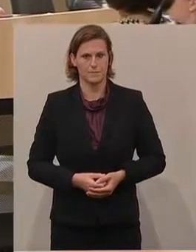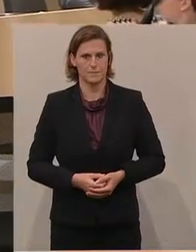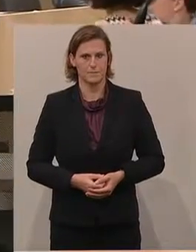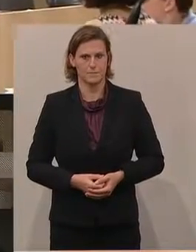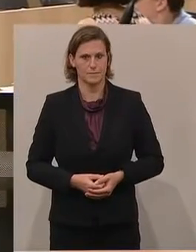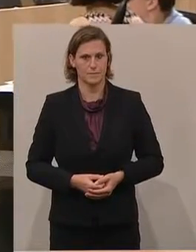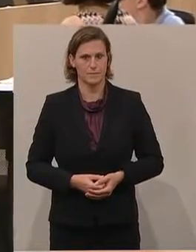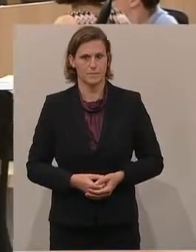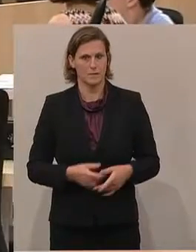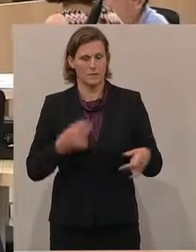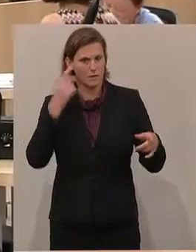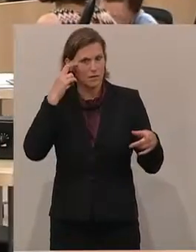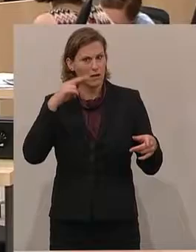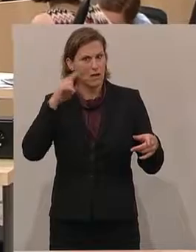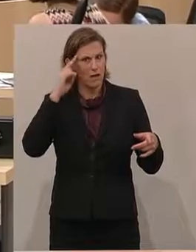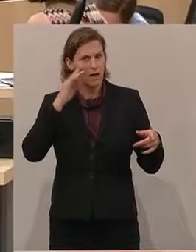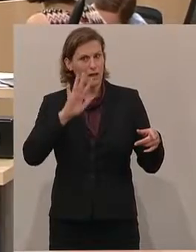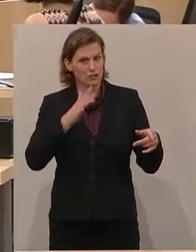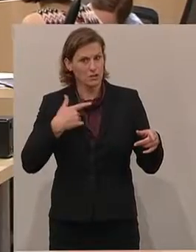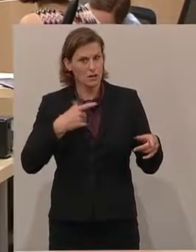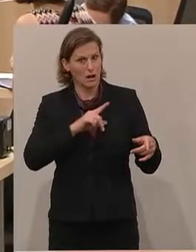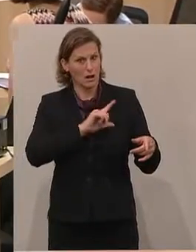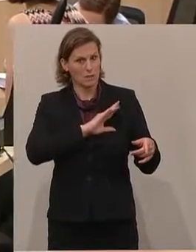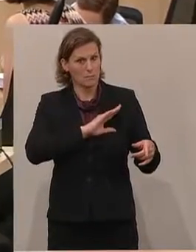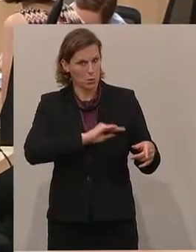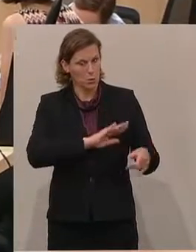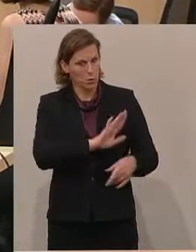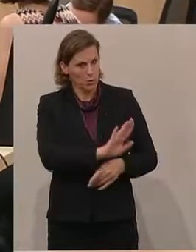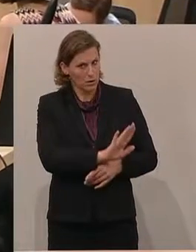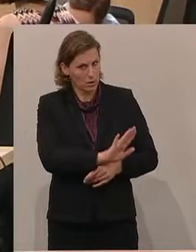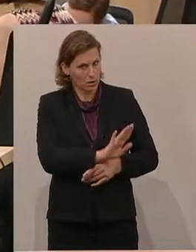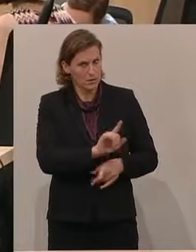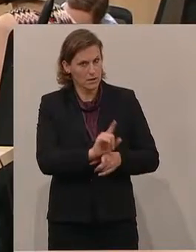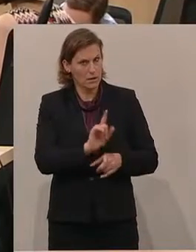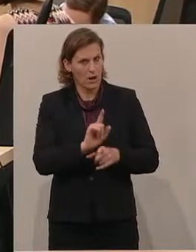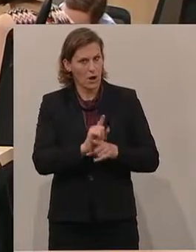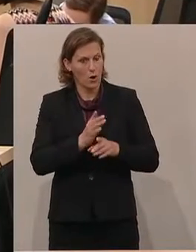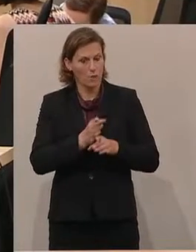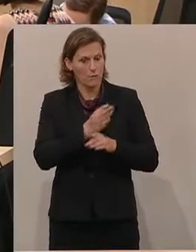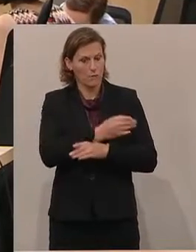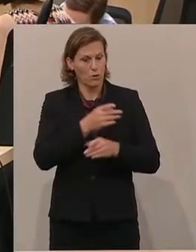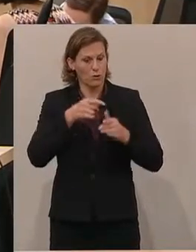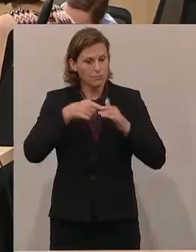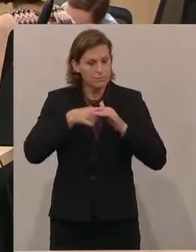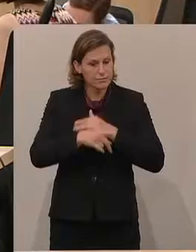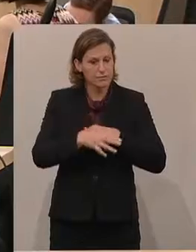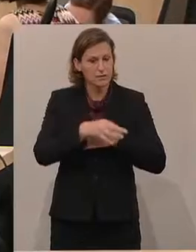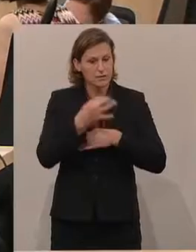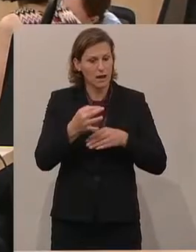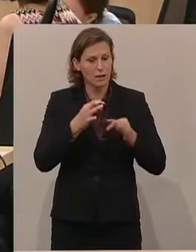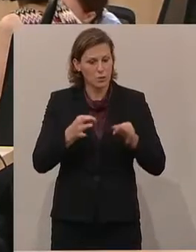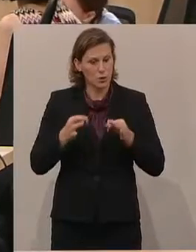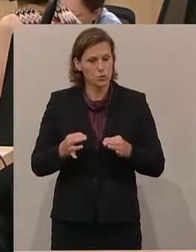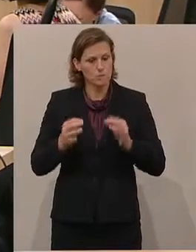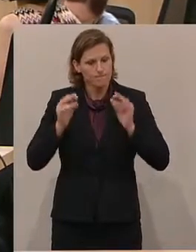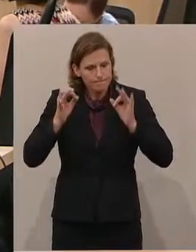Ich kann den Herrn Schieder insoweit einmal beruhigen, dass er selbstverständlich vor Eingang in die Tagesordnung den gültigen